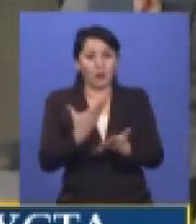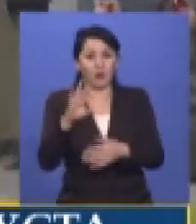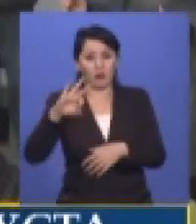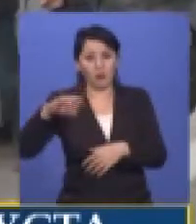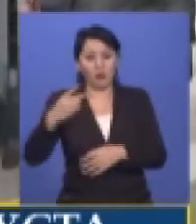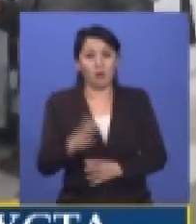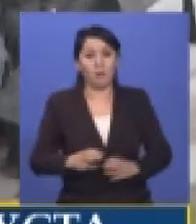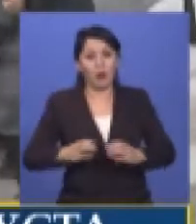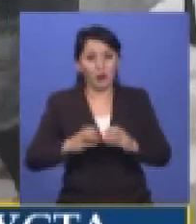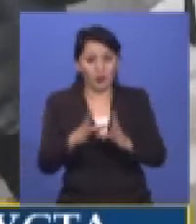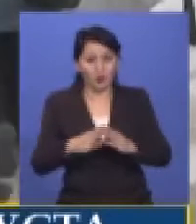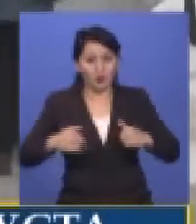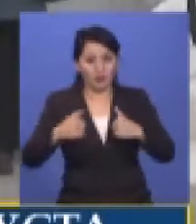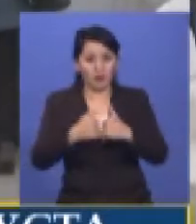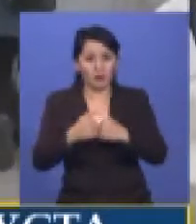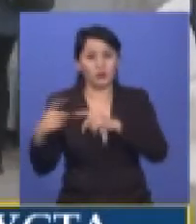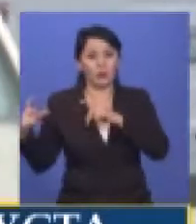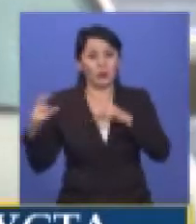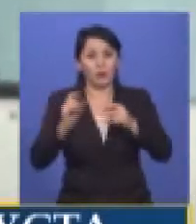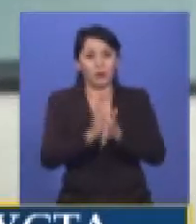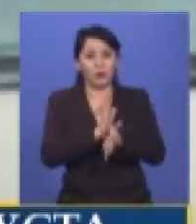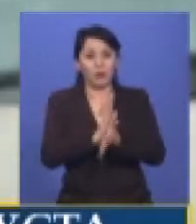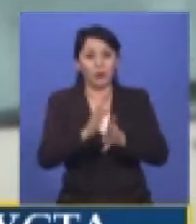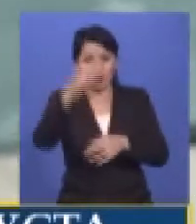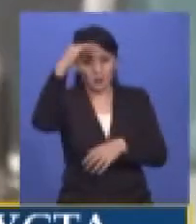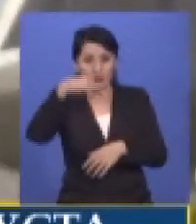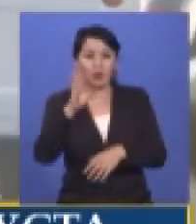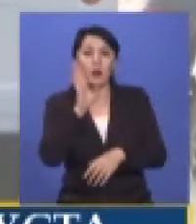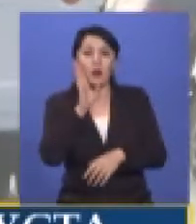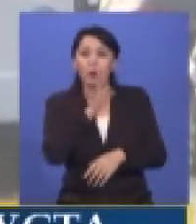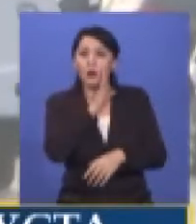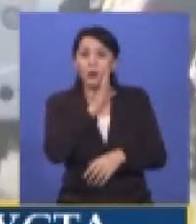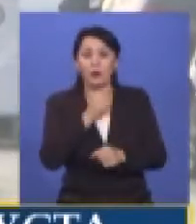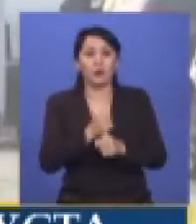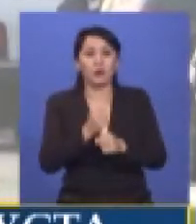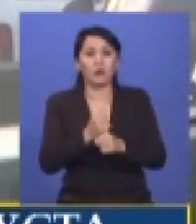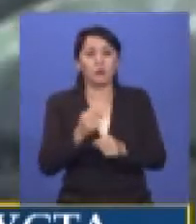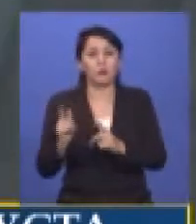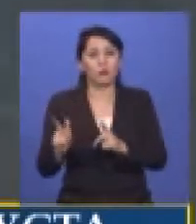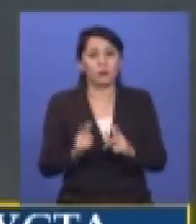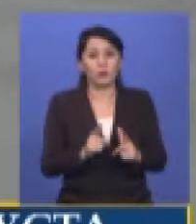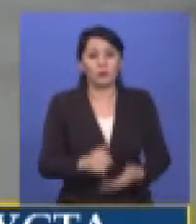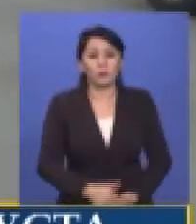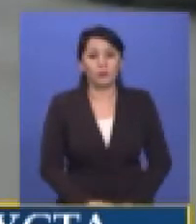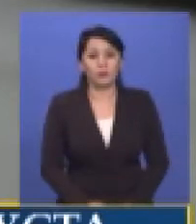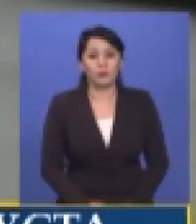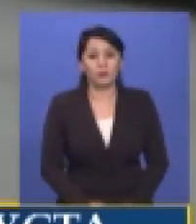жататын отбасылардың балалары автобуста тегін жүреді. Ол үшін ата-аналарына арнайы карталарды рәсімдеу қажет.